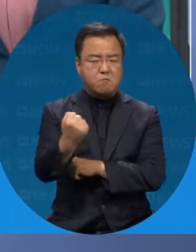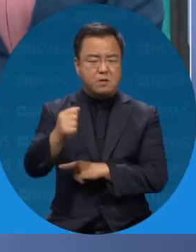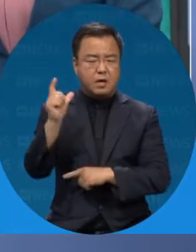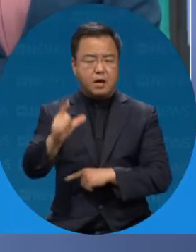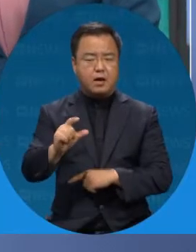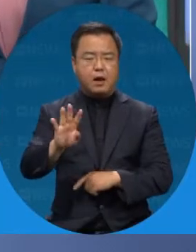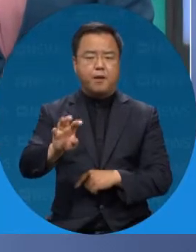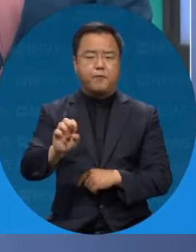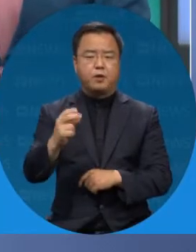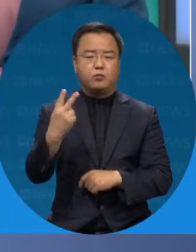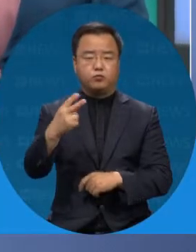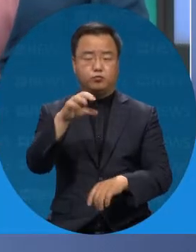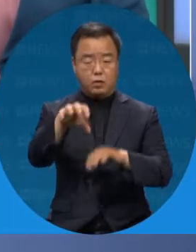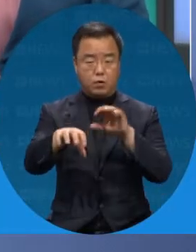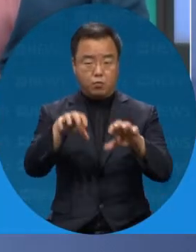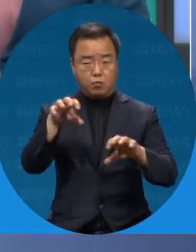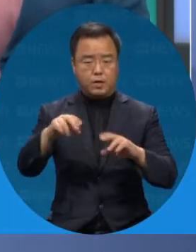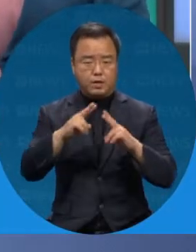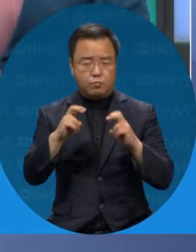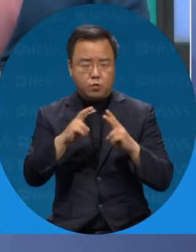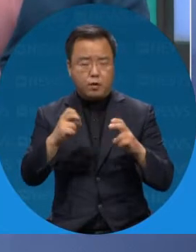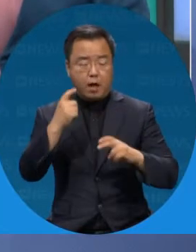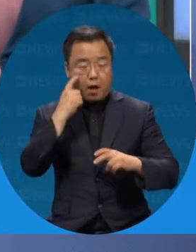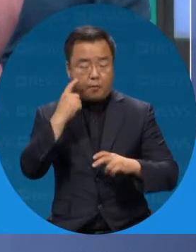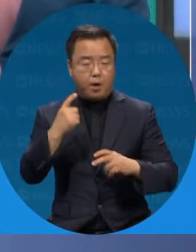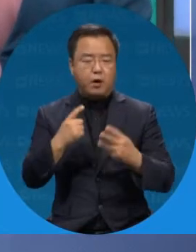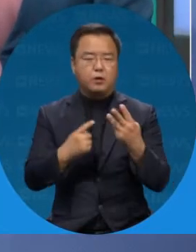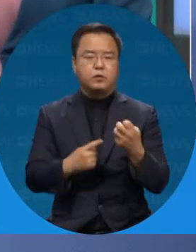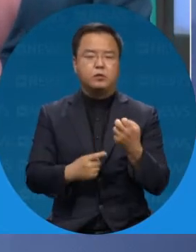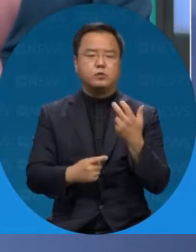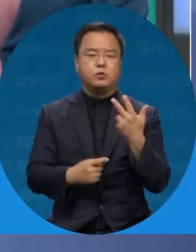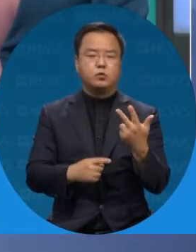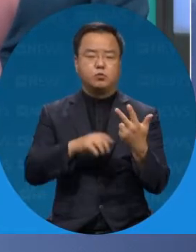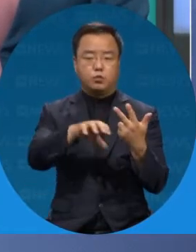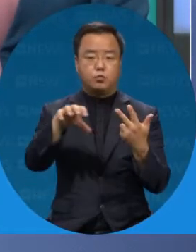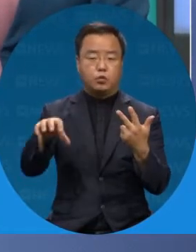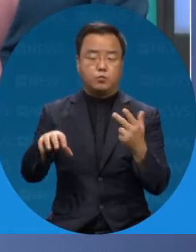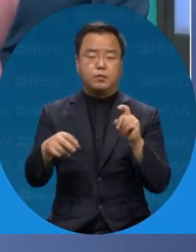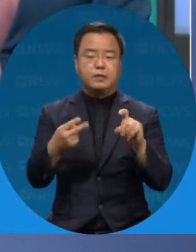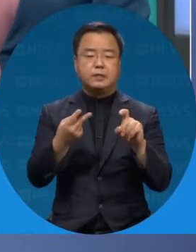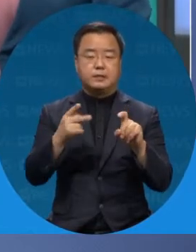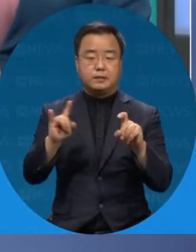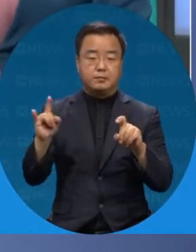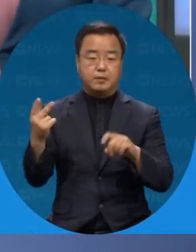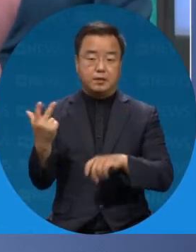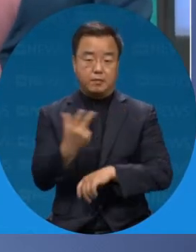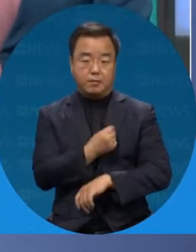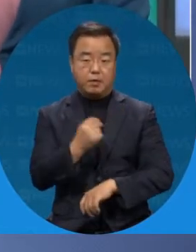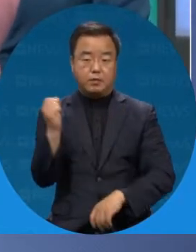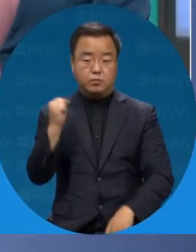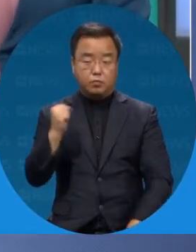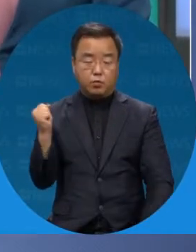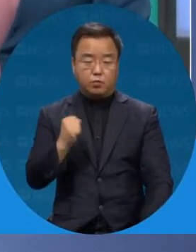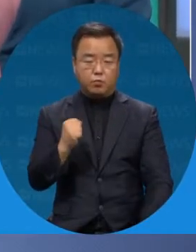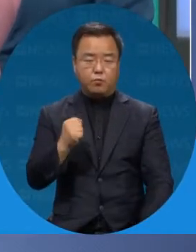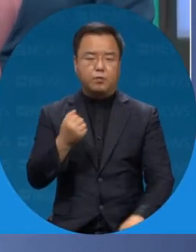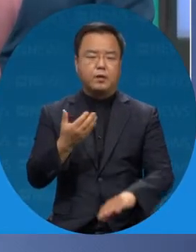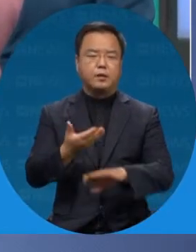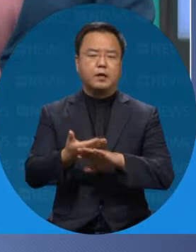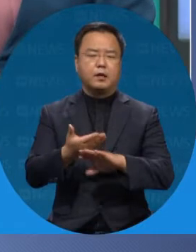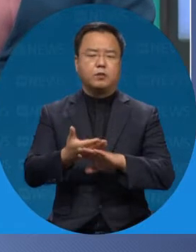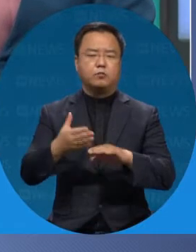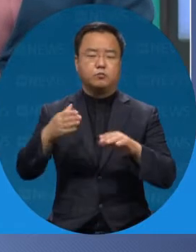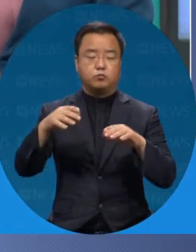지역에 초점을 맞추는 이 해당 분석에서 무려 37개 지역의 10대들의 백신 접종률이 주 평균보다 크게 낮은